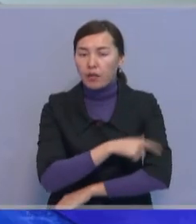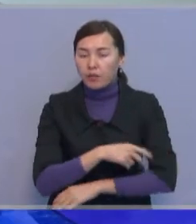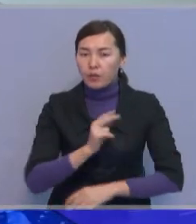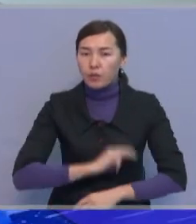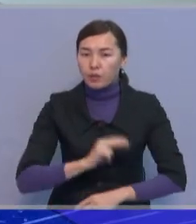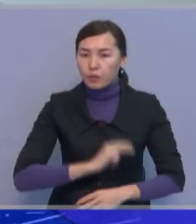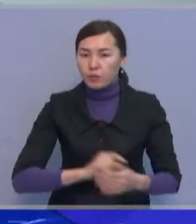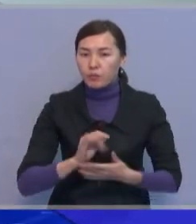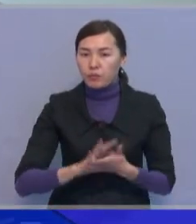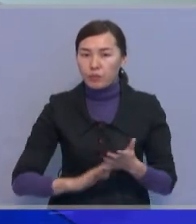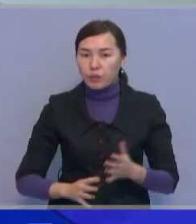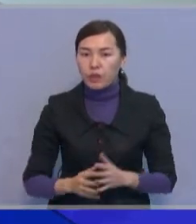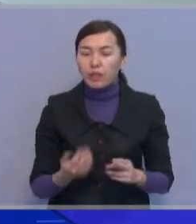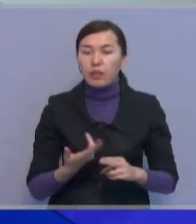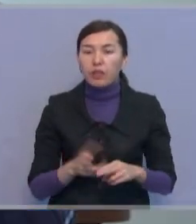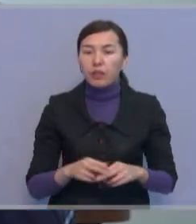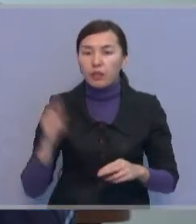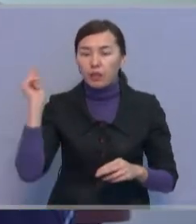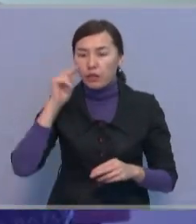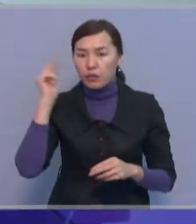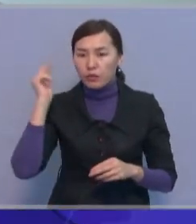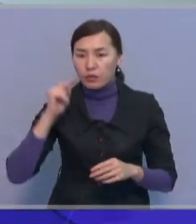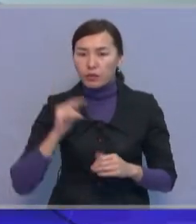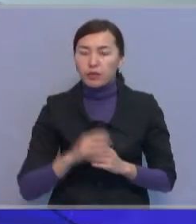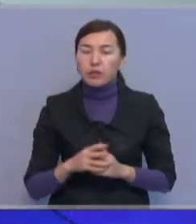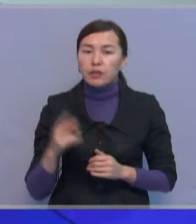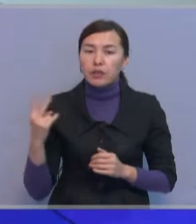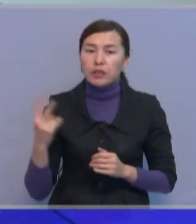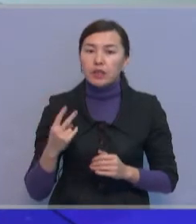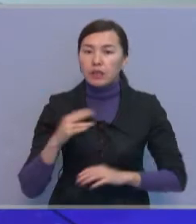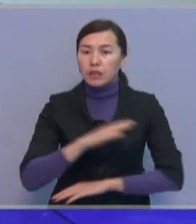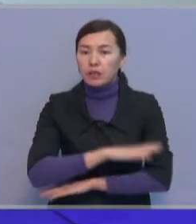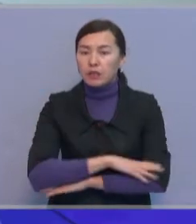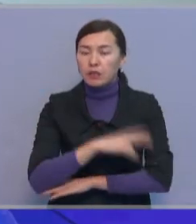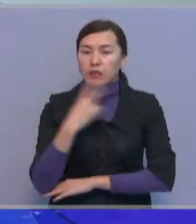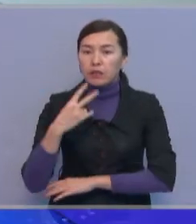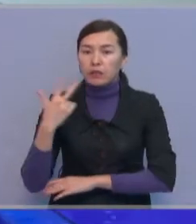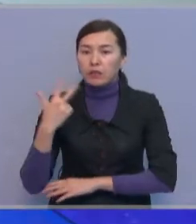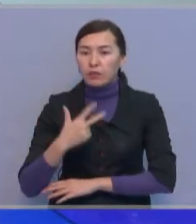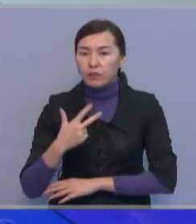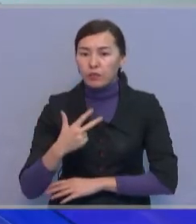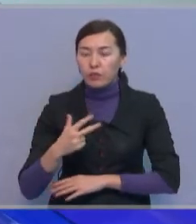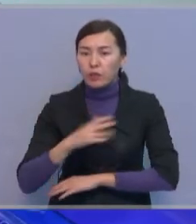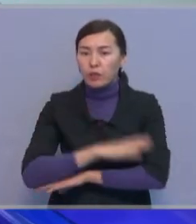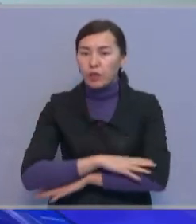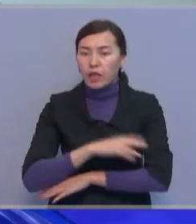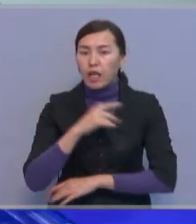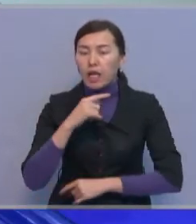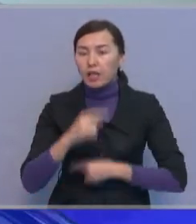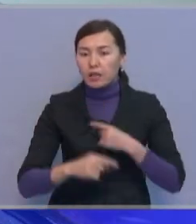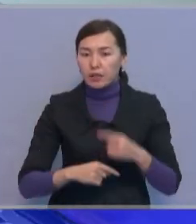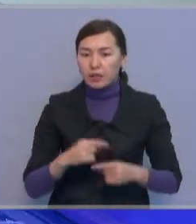жұмыс жасап атыр, сабақ оқытылып атыр. Ал енді екінші сыныпта 23 сынып кезекші